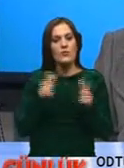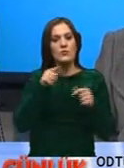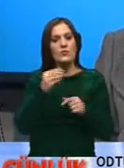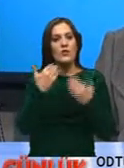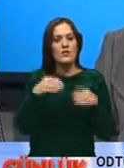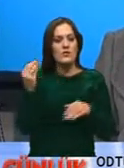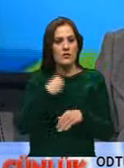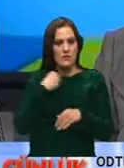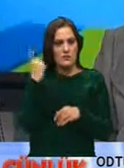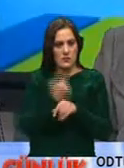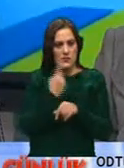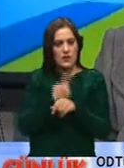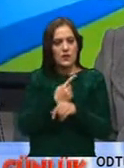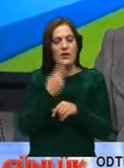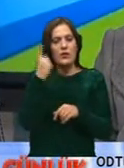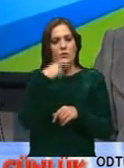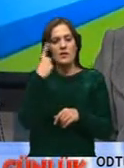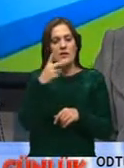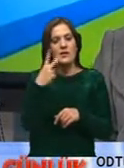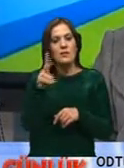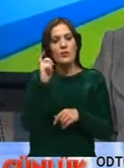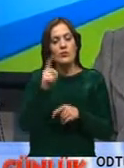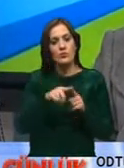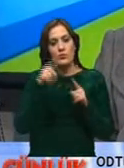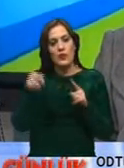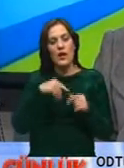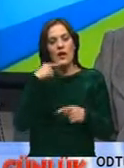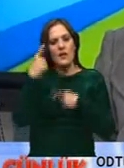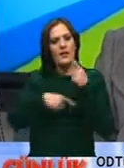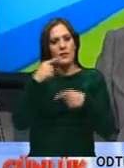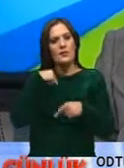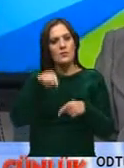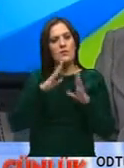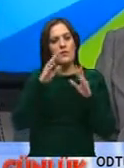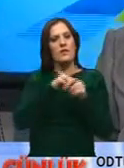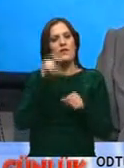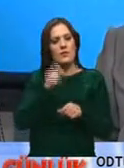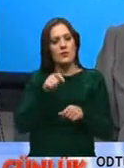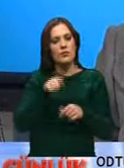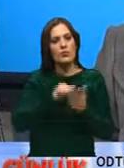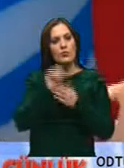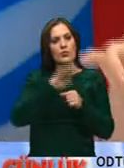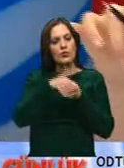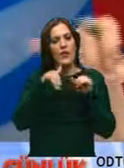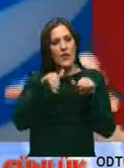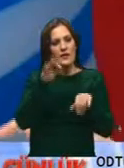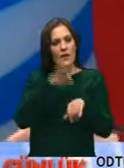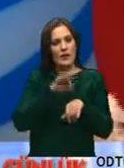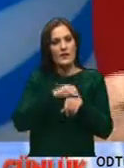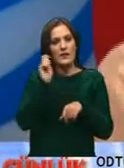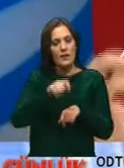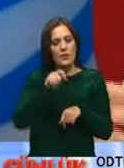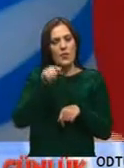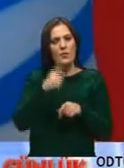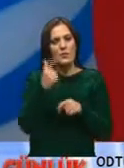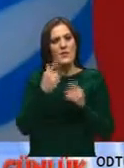çok heyecan verici bir şeydi. O yüzden 2009'dan bu yana her yıl aksatmadan biz bu etkinliği yapıyoruz. Bu hani bütün dünya ile aynı anda yapılan.